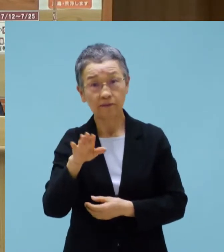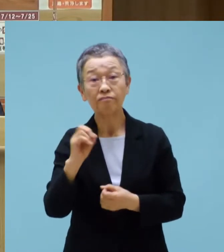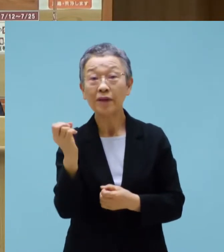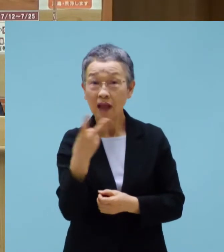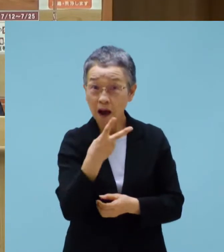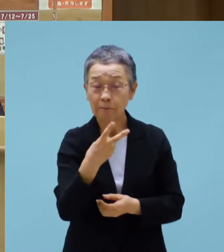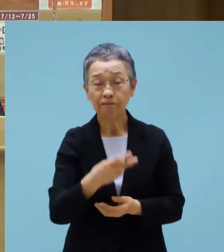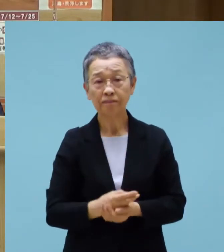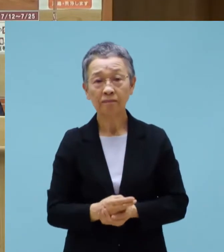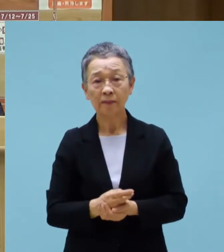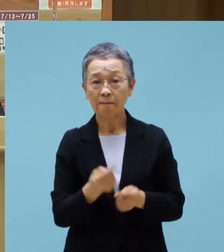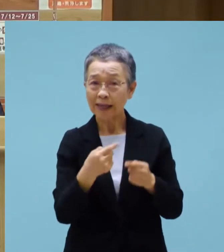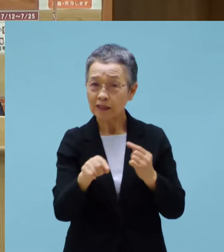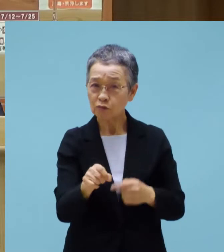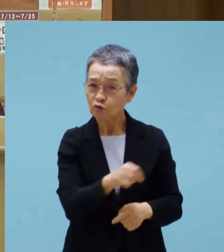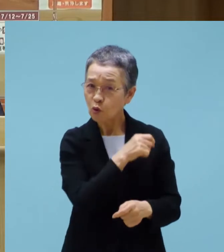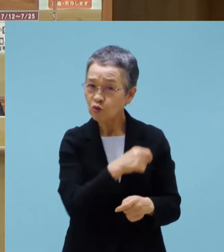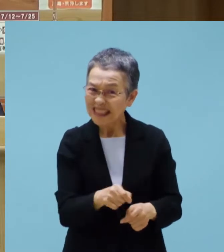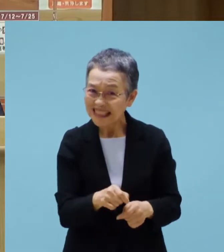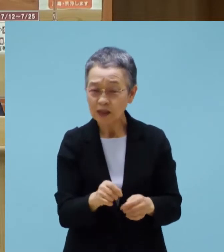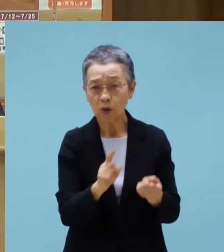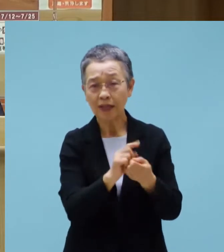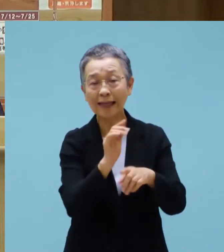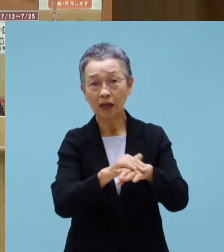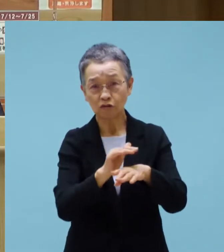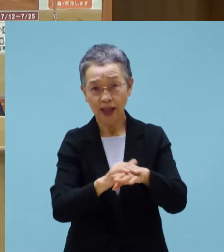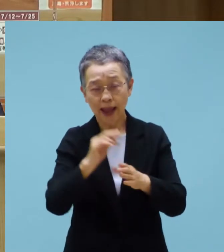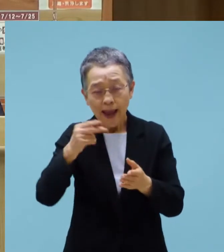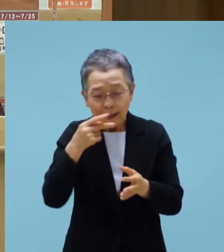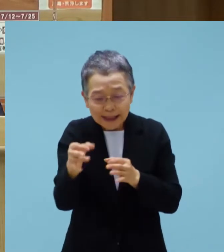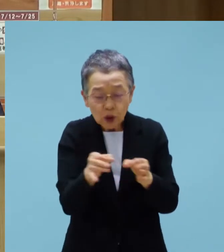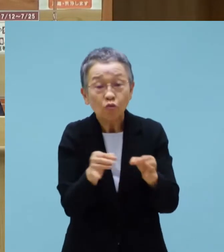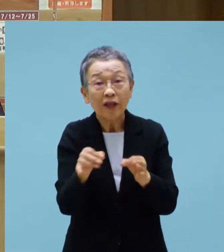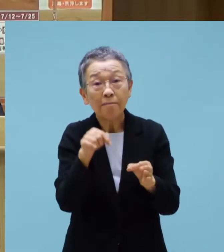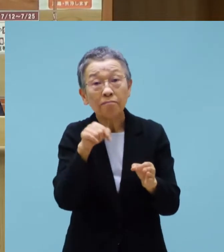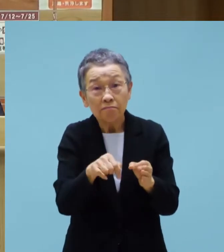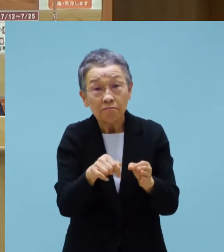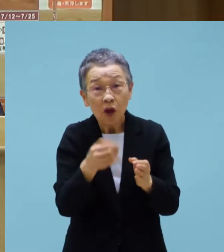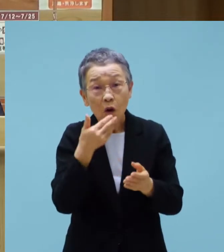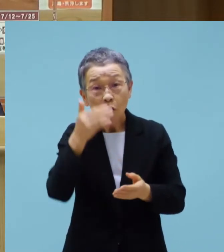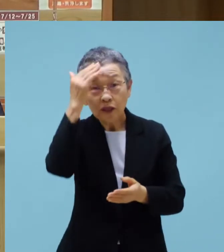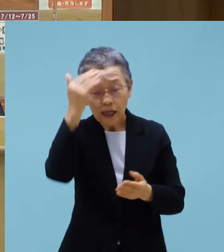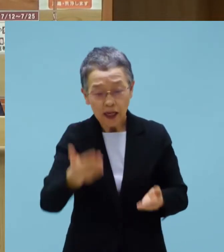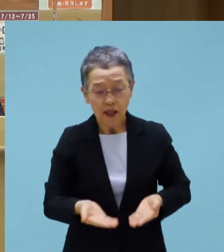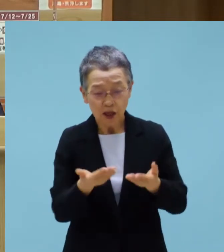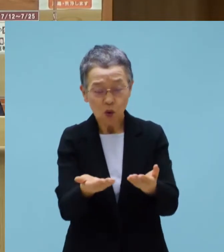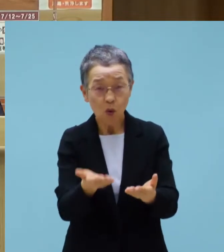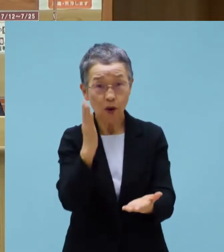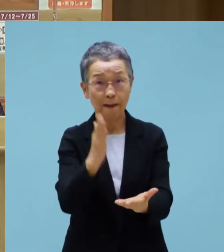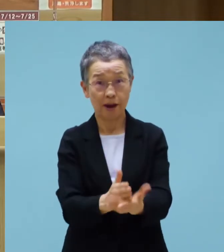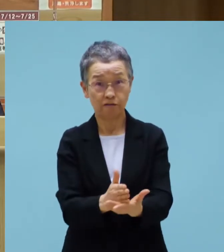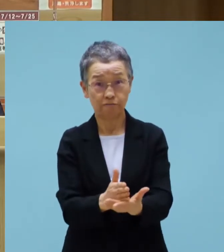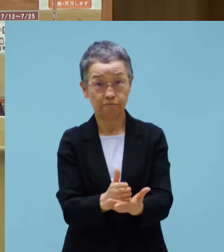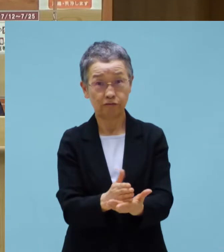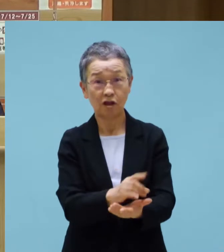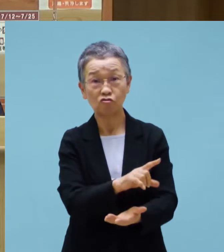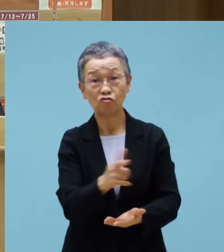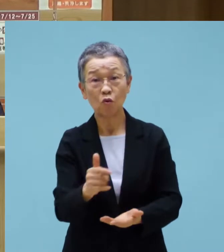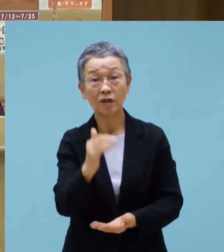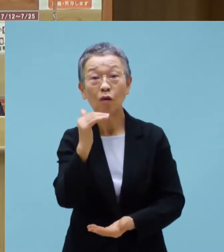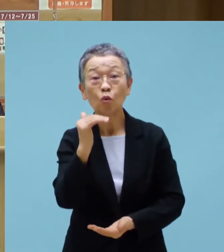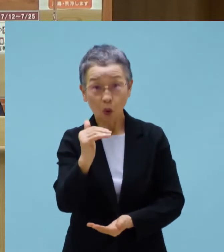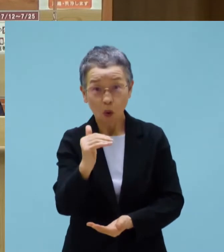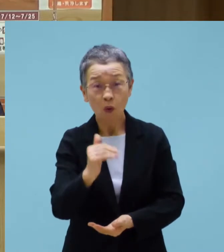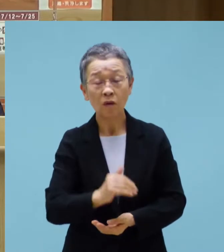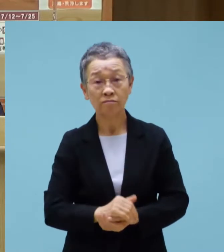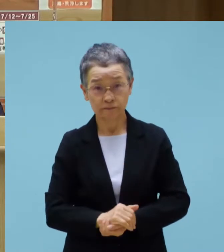一部独自対策でですね飲食店のそのお酒の提供をやめるとかそういうことをですねや